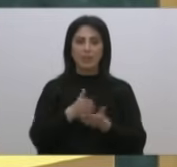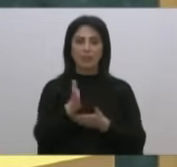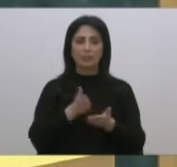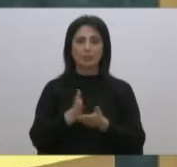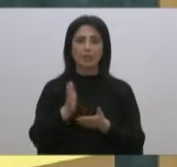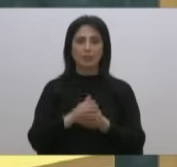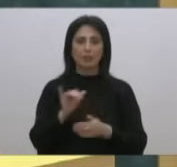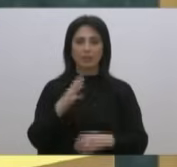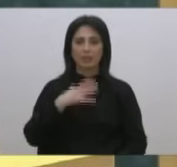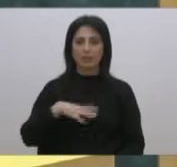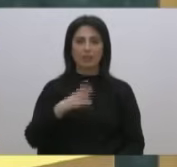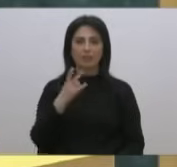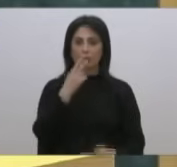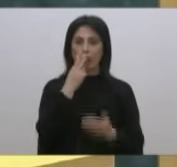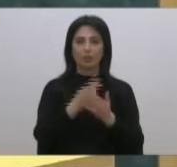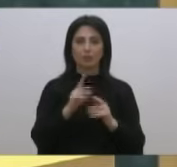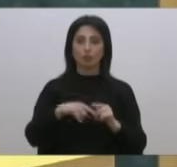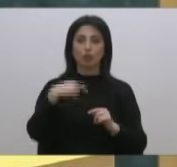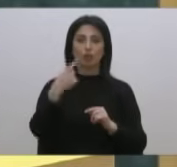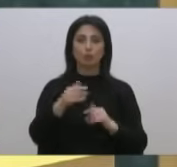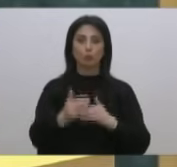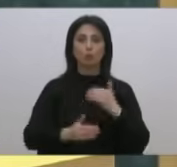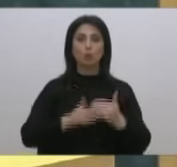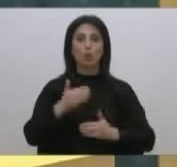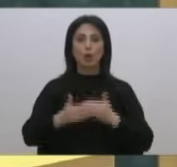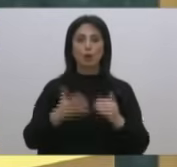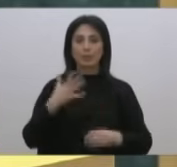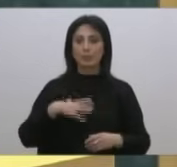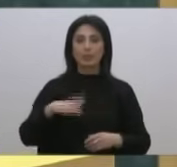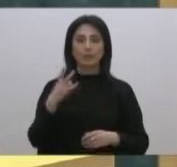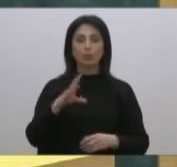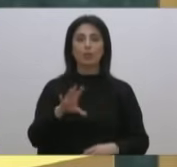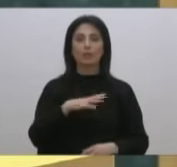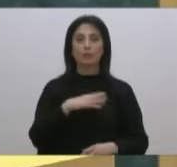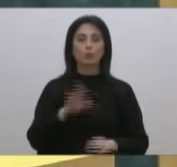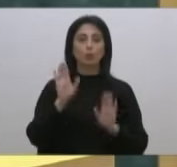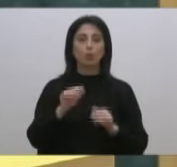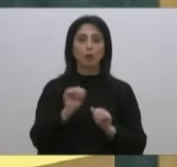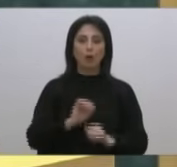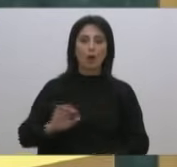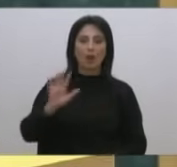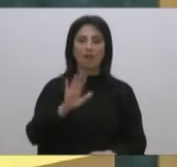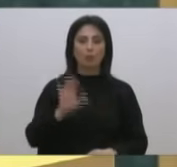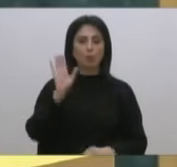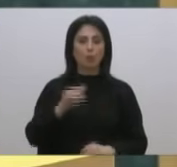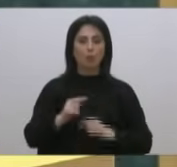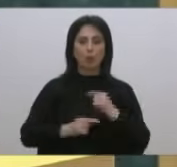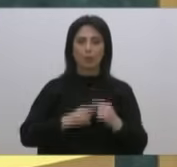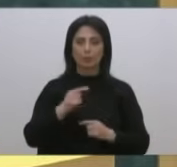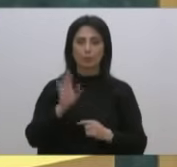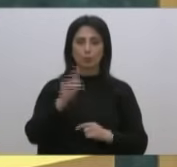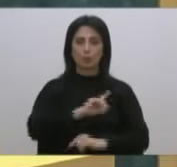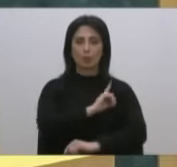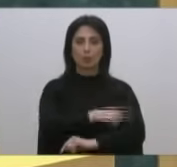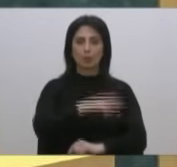მიმართულება, სადაც საქართველო უნდა აჩვენოს შემდგომი პროგრესი, საქართველო უნდა გახდეს უფრო ევროპული, უფრო თანამედროვე და